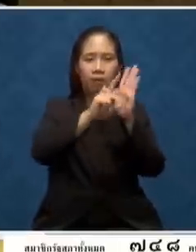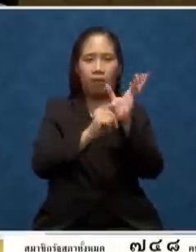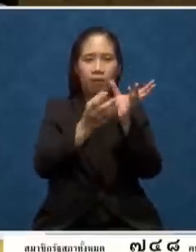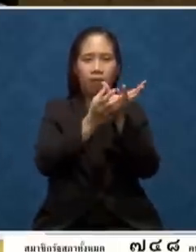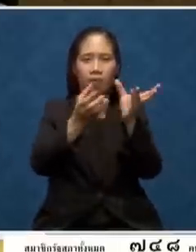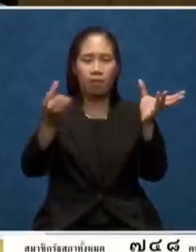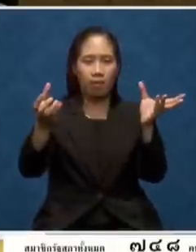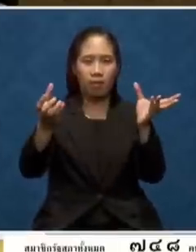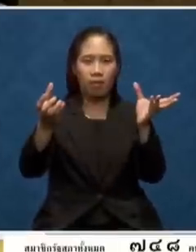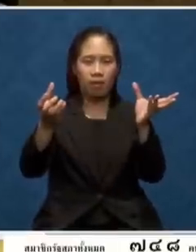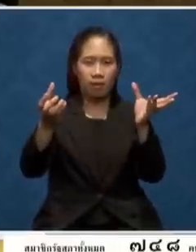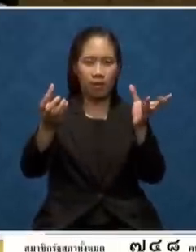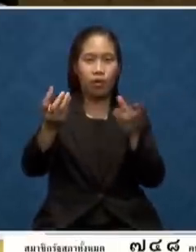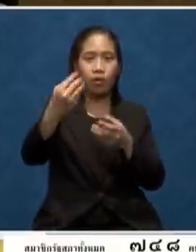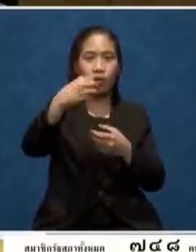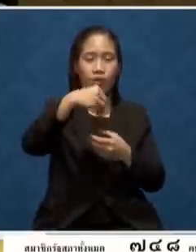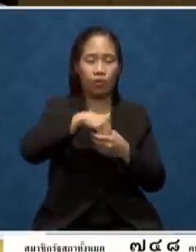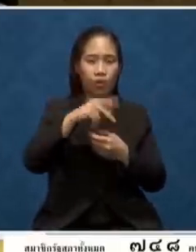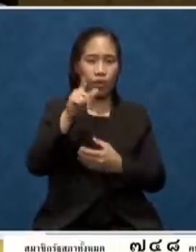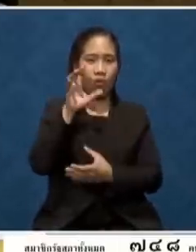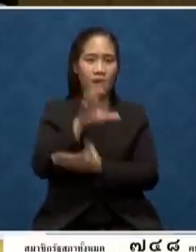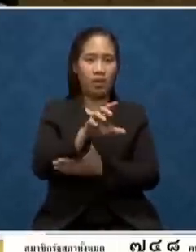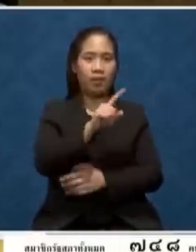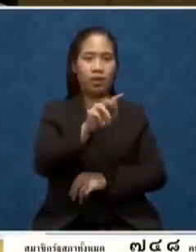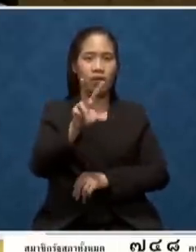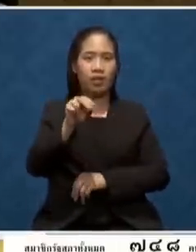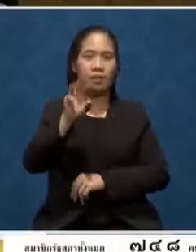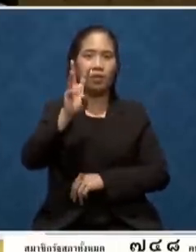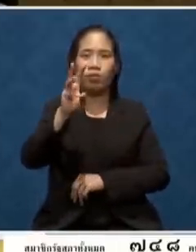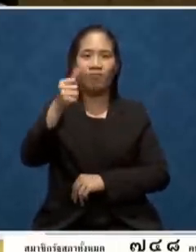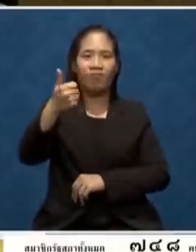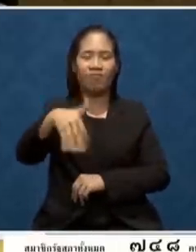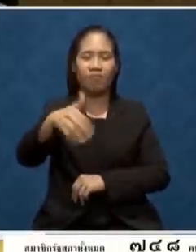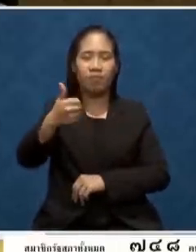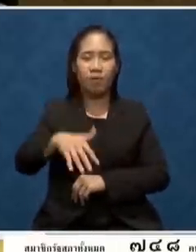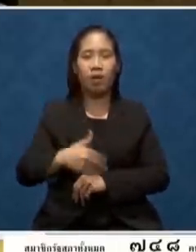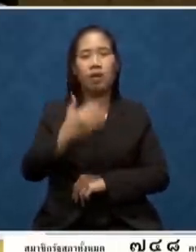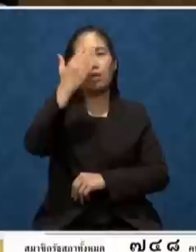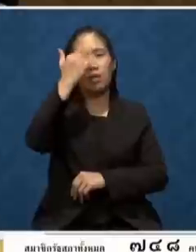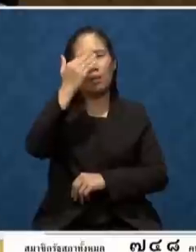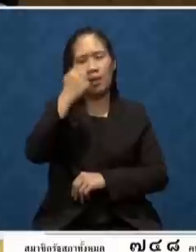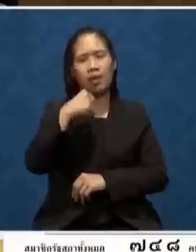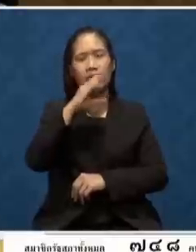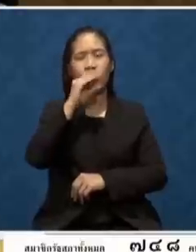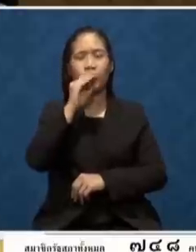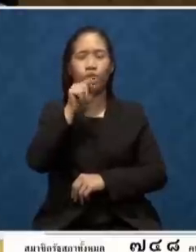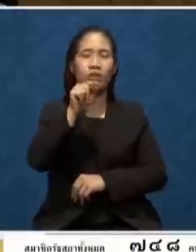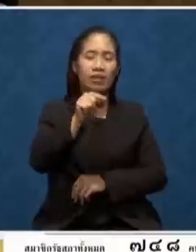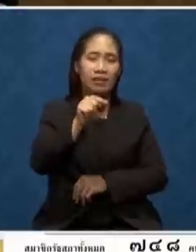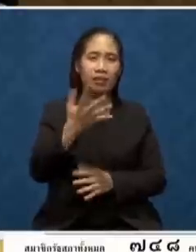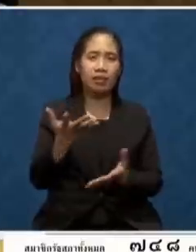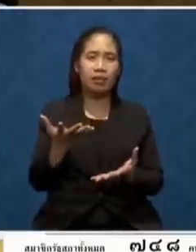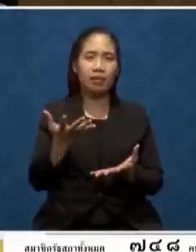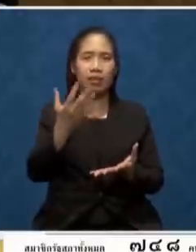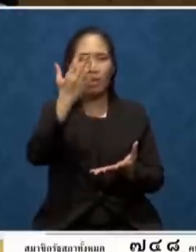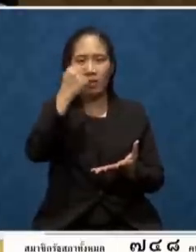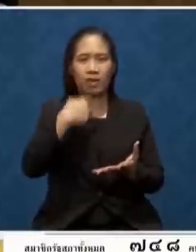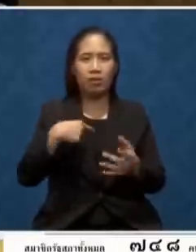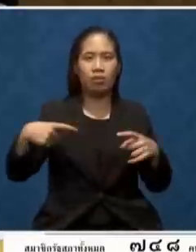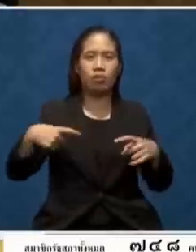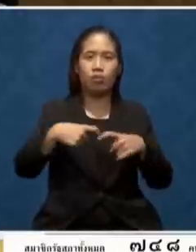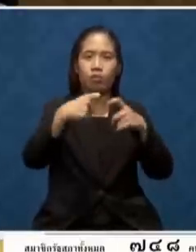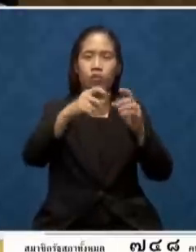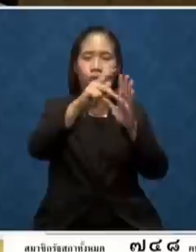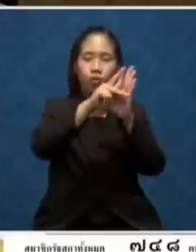นี้ซึ่งอยู่ในข้อบังคับที่ 136ไม่ได้ทำไมผมจึงพูดอย่างนั้นทำไมผมจึงพูดว่าขัดกับ